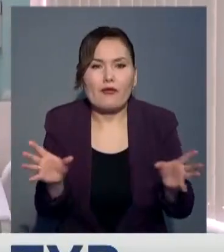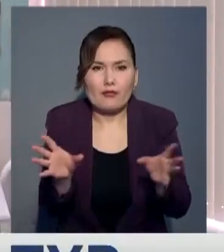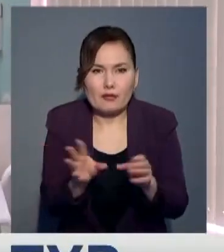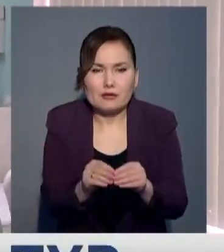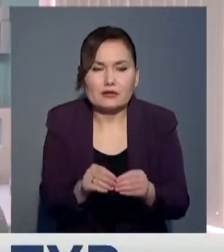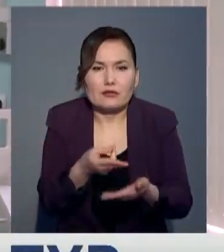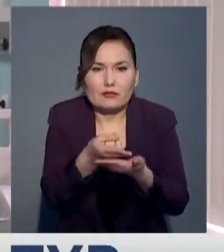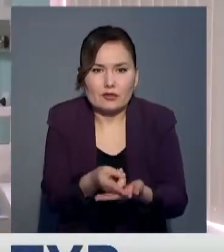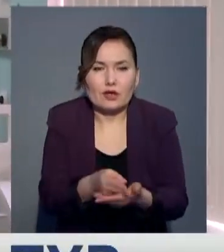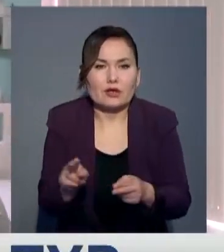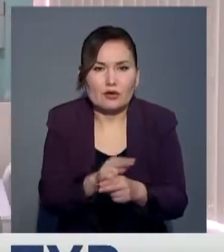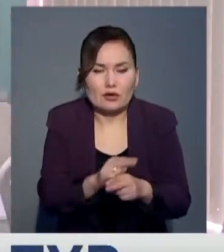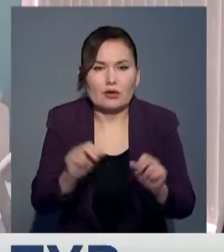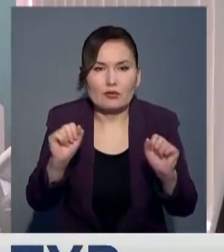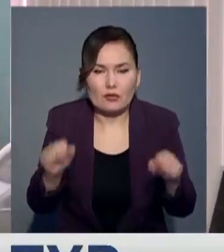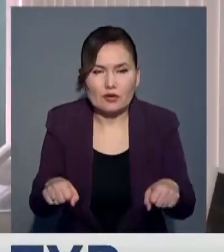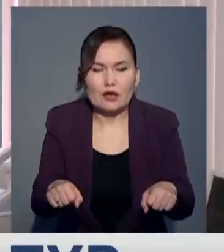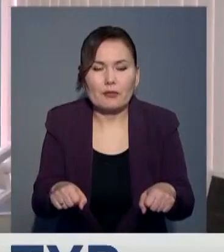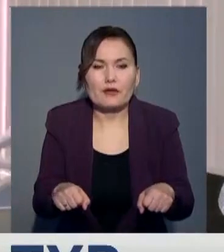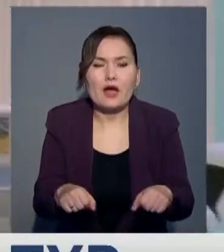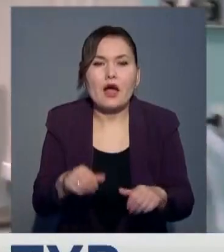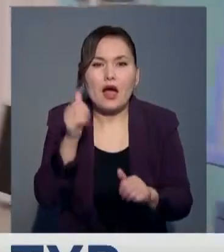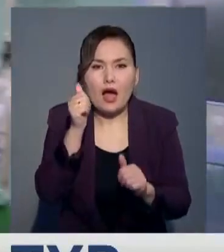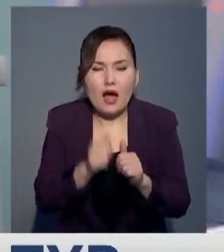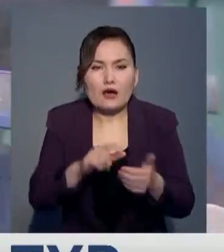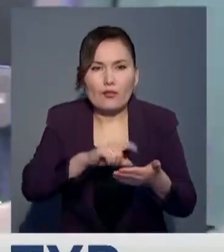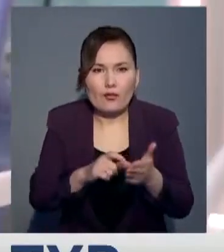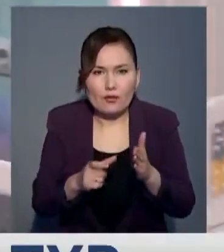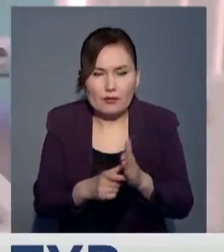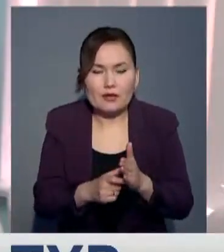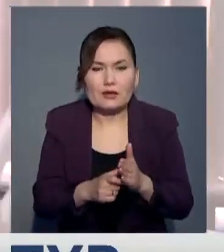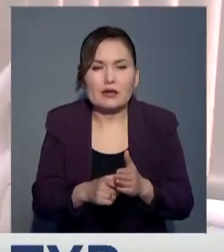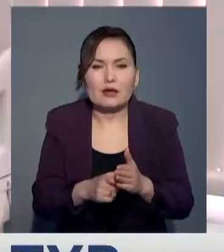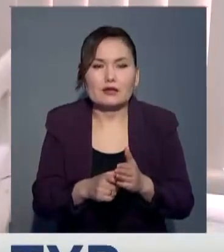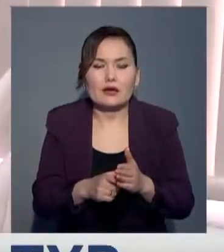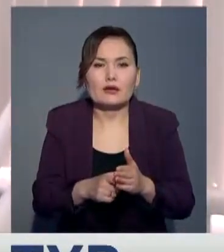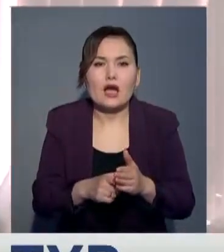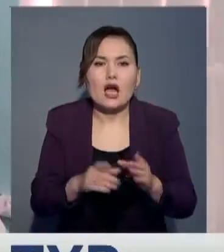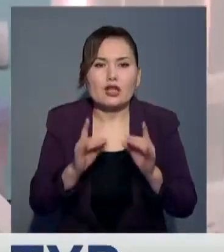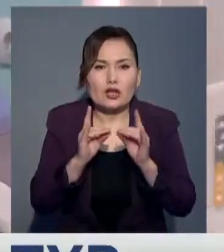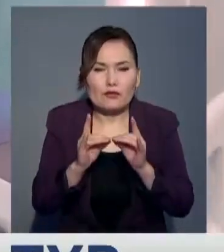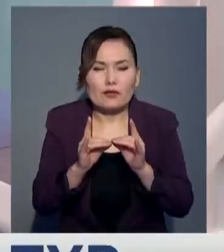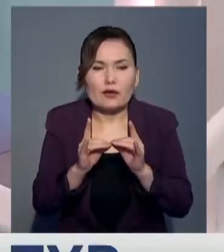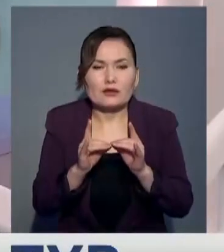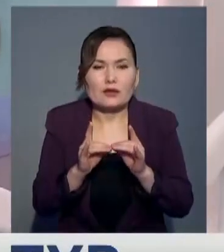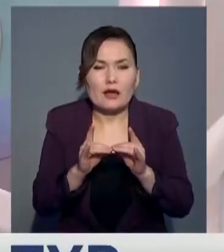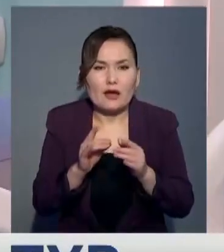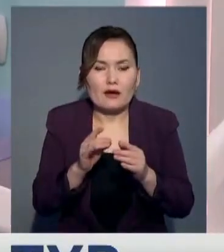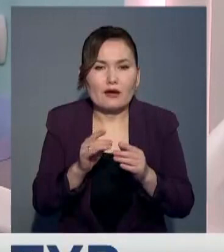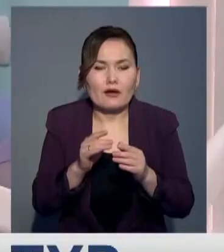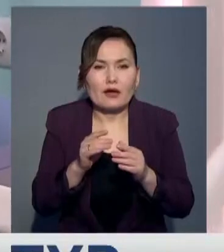ем қабылдайды. Сондықтан әр көріп тұрғандай, әр кереуеттің басында өзіне